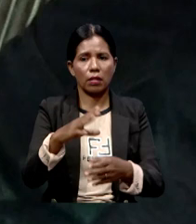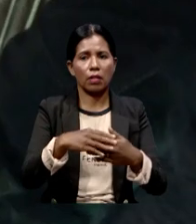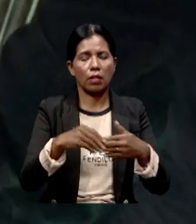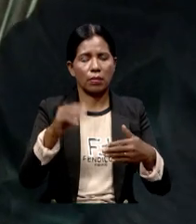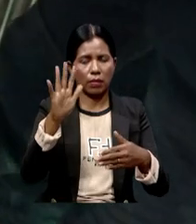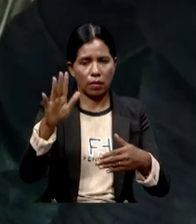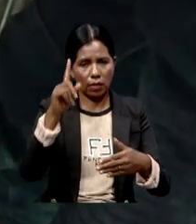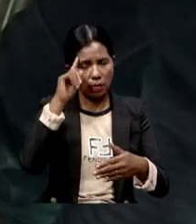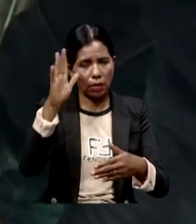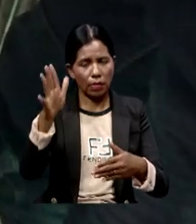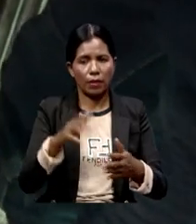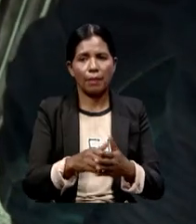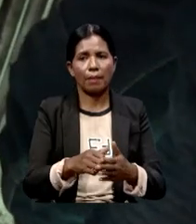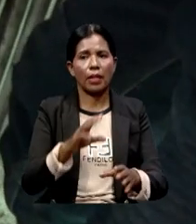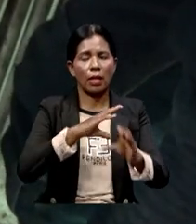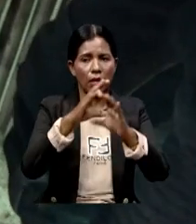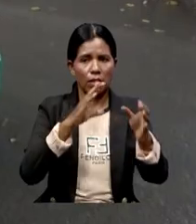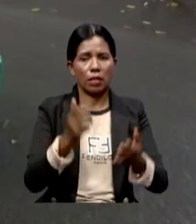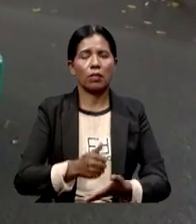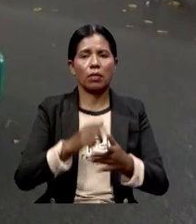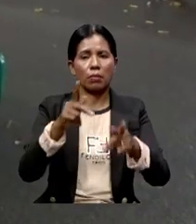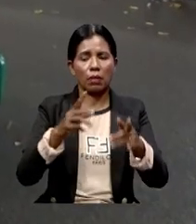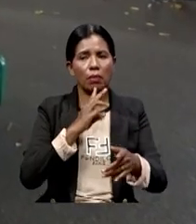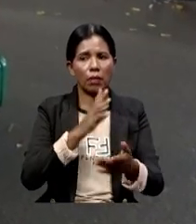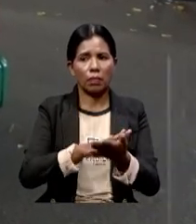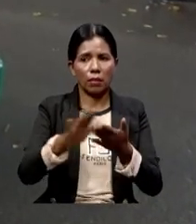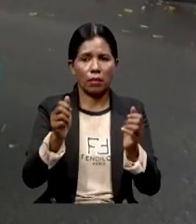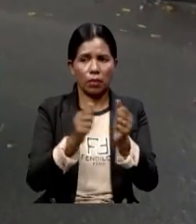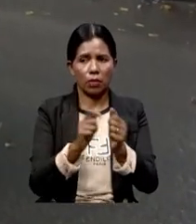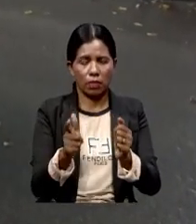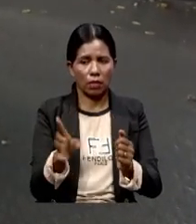5. Kareta nebe durante ne apoya bemos ba vendedor sira hamutu kron